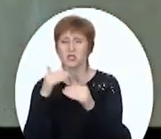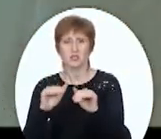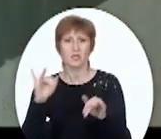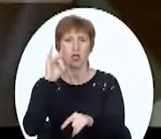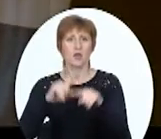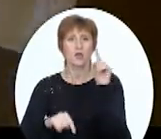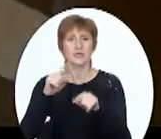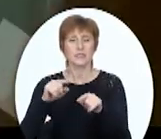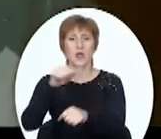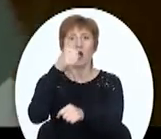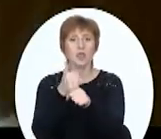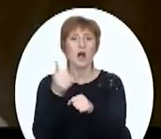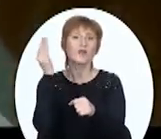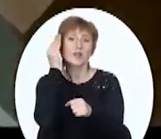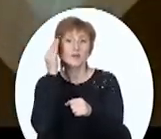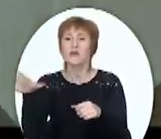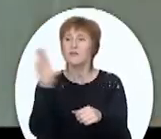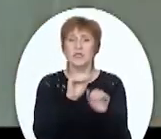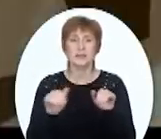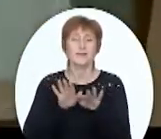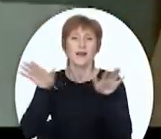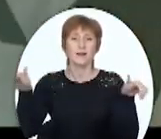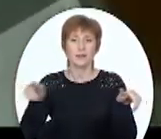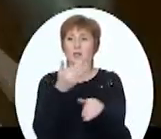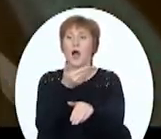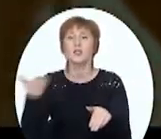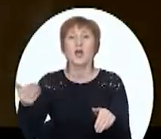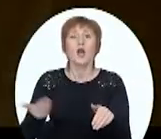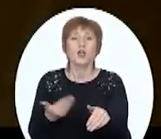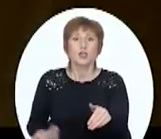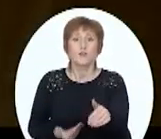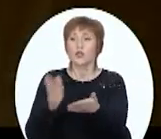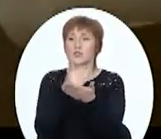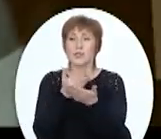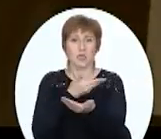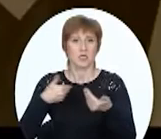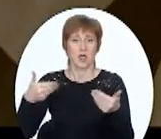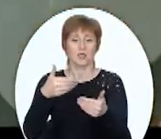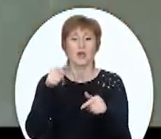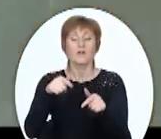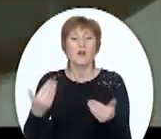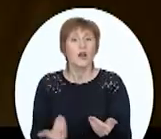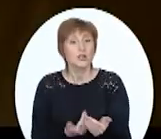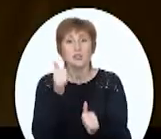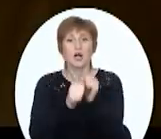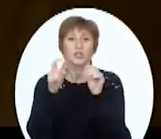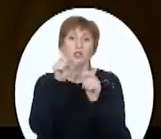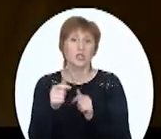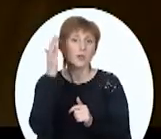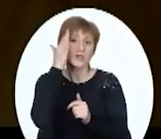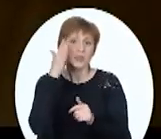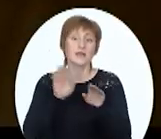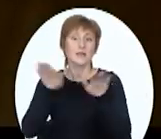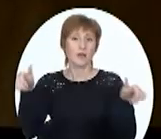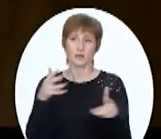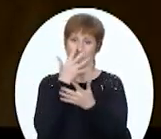главная идея – все дети – ангелы. Они живут среди нас. Хотя в реальной жизни каждый человек представляет ангелов по-своему.